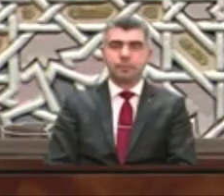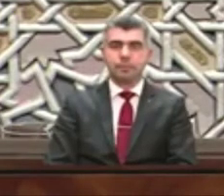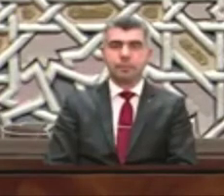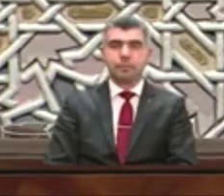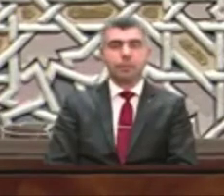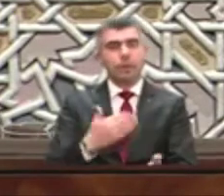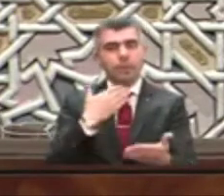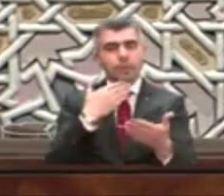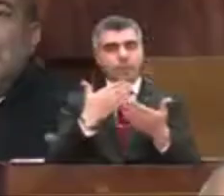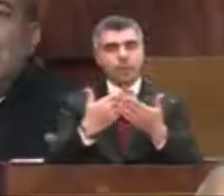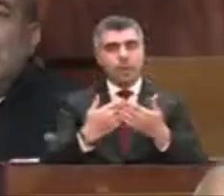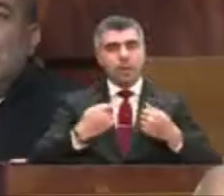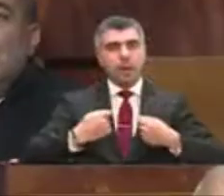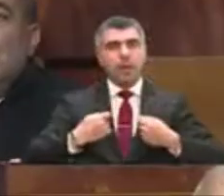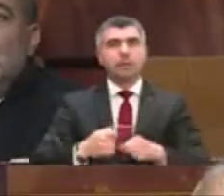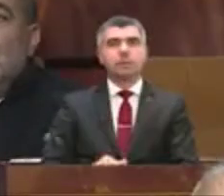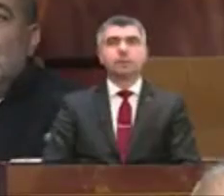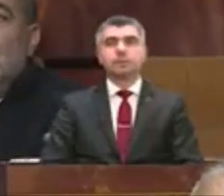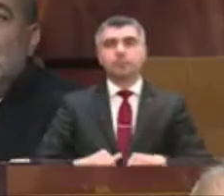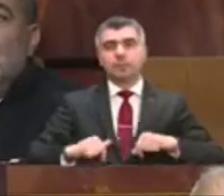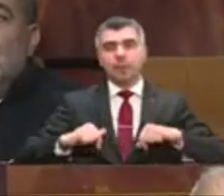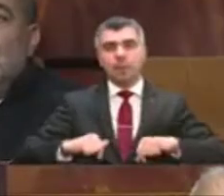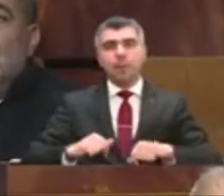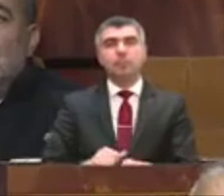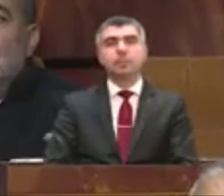شكرا سيد الرئيس. سيد الوزير